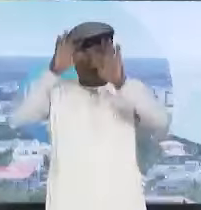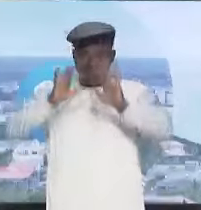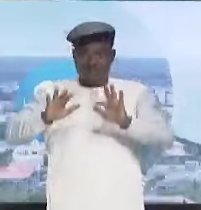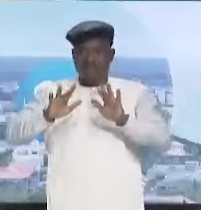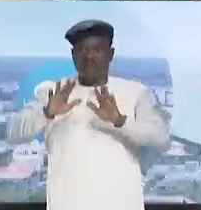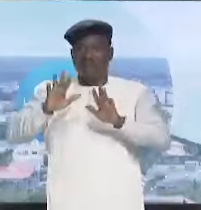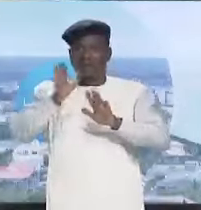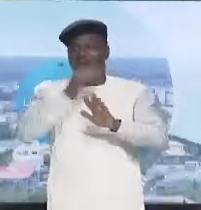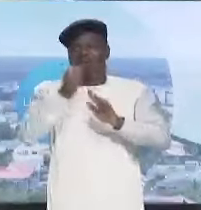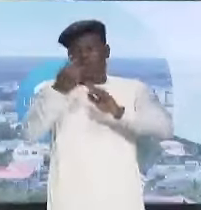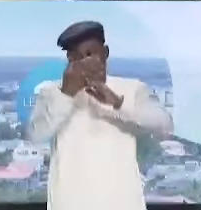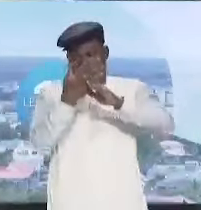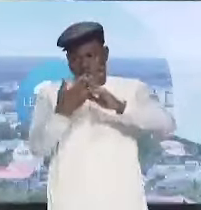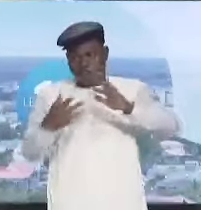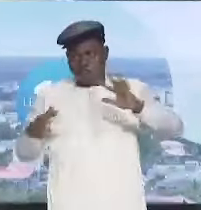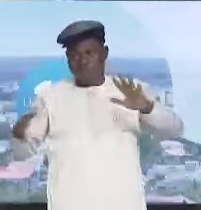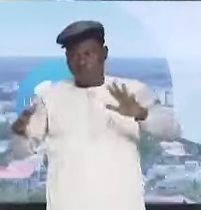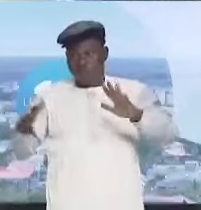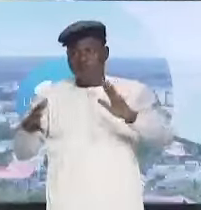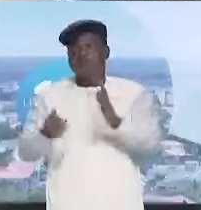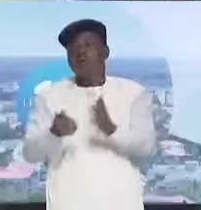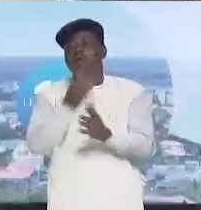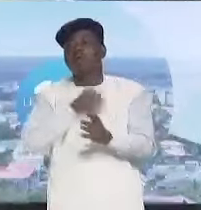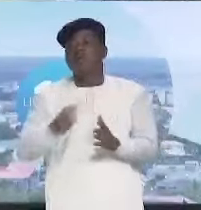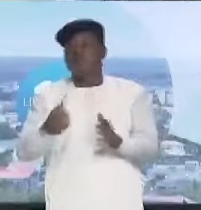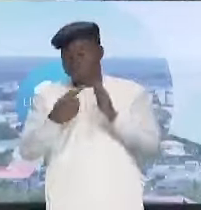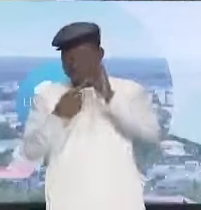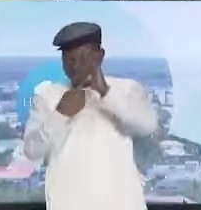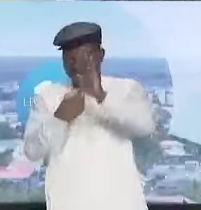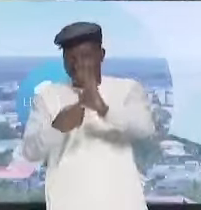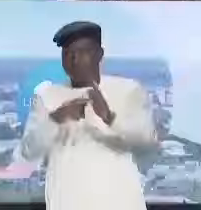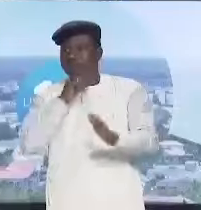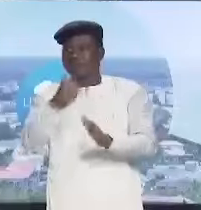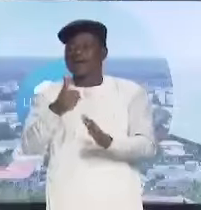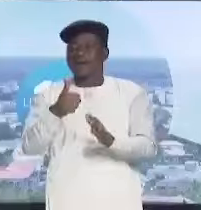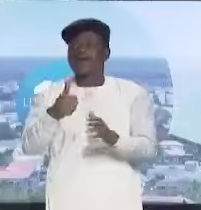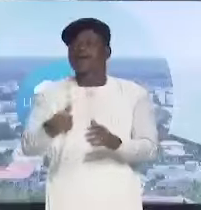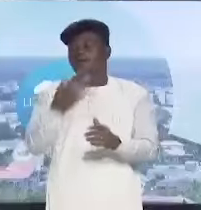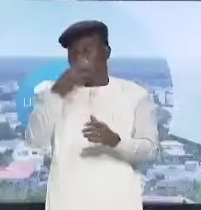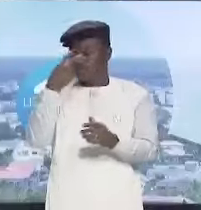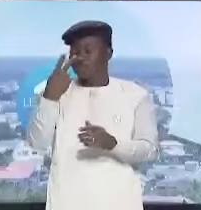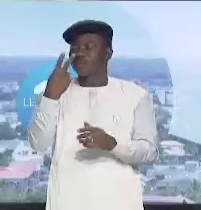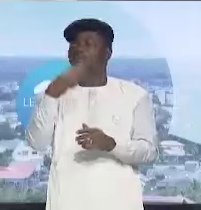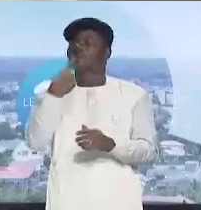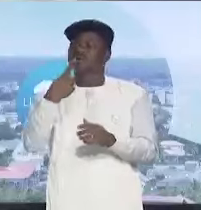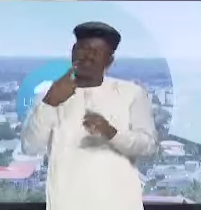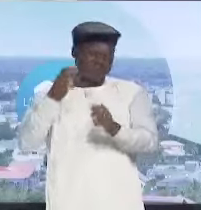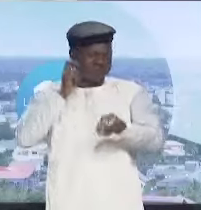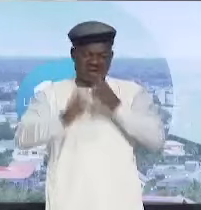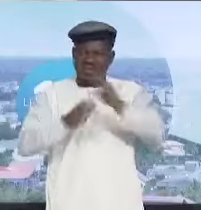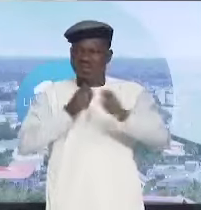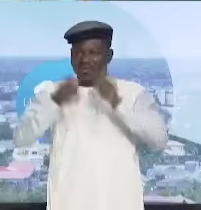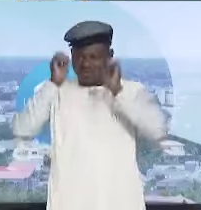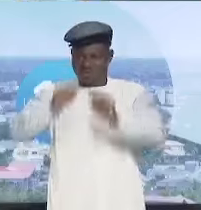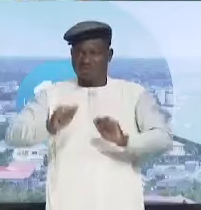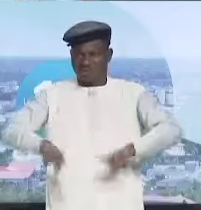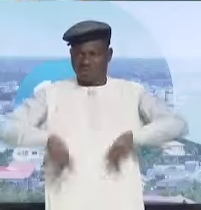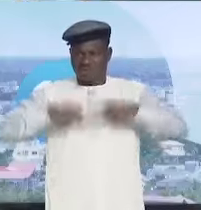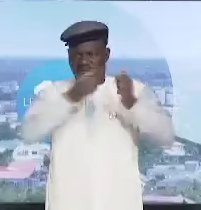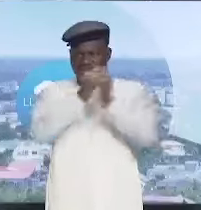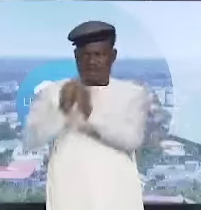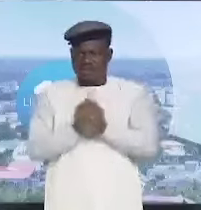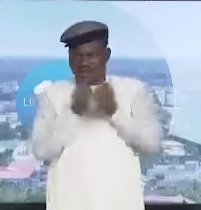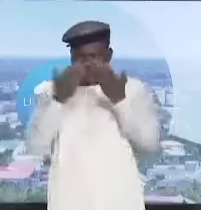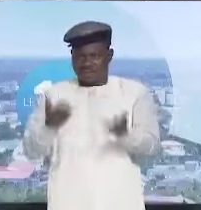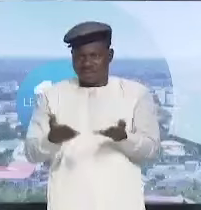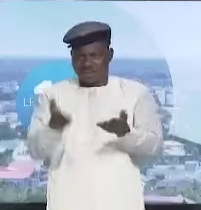preuve. Maintenant, les deux ont dit, bon, comme c'est comme ça, on peut vivre ensemble ici. Dès lors, Koué est le